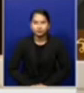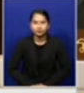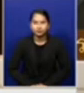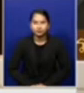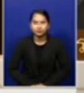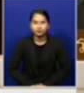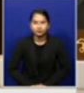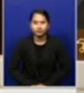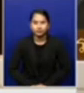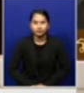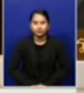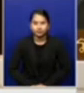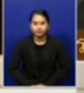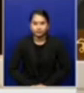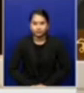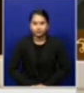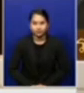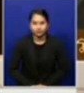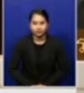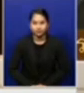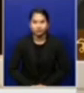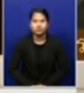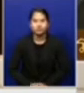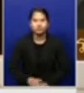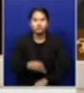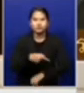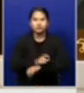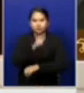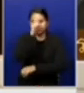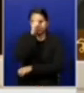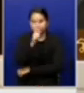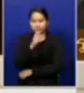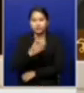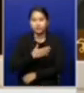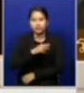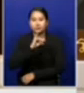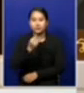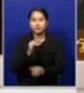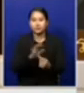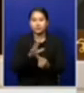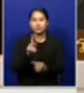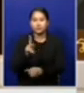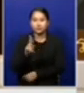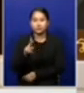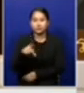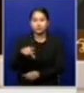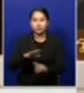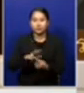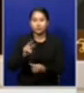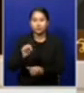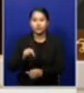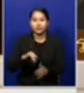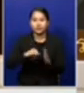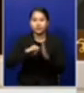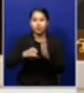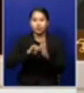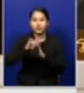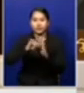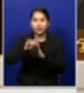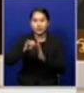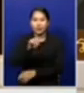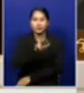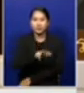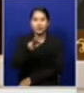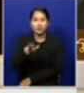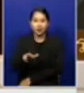ครับ ครับกับเรียนประธานสภาที่เคารพครับกับผมนายจักรพลตั้งสุทธิธรรมสมาชิกสภาผู้แทนราษฎรจังหวัดเชียงใหม่พรรคเพื่อไทยสันก